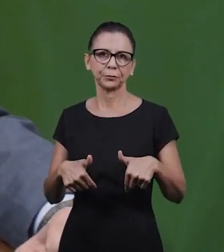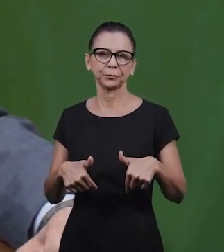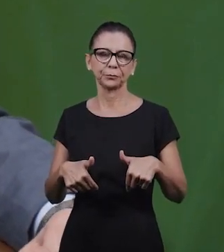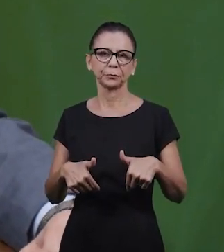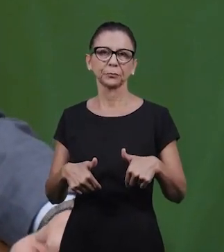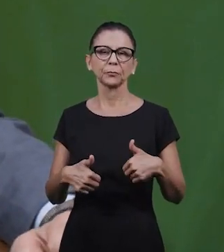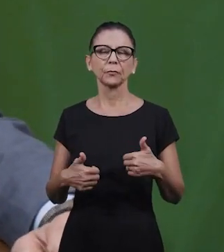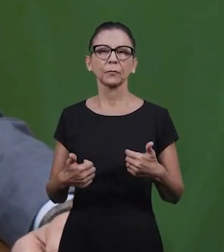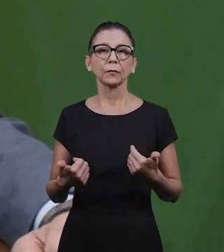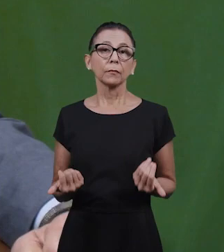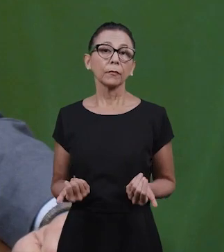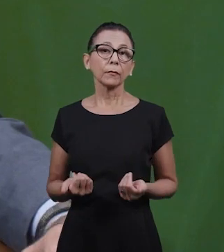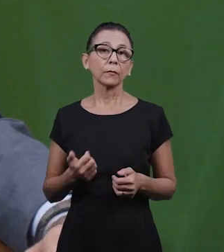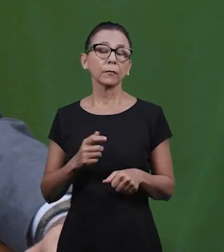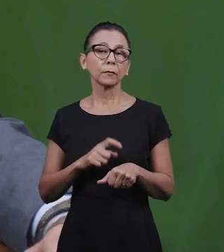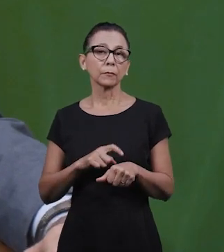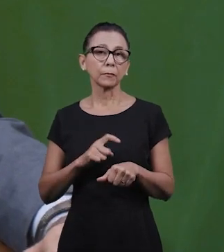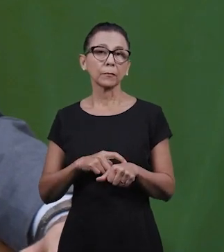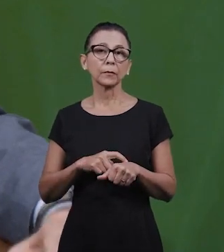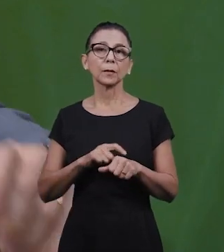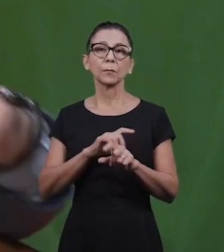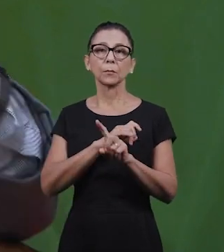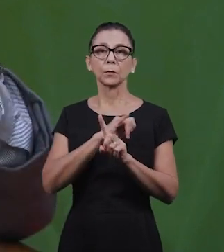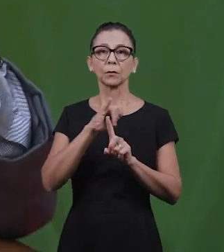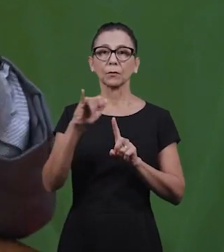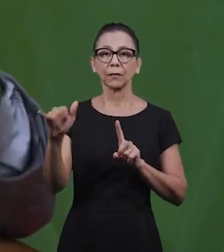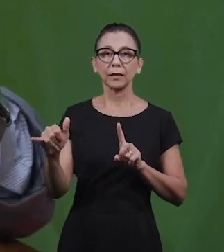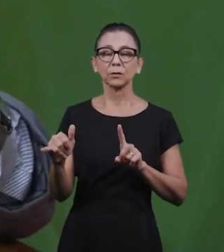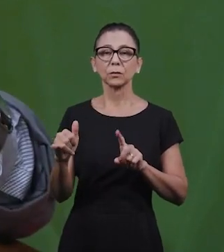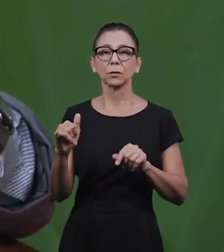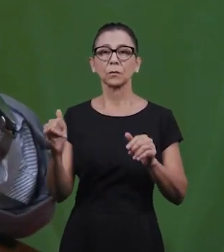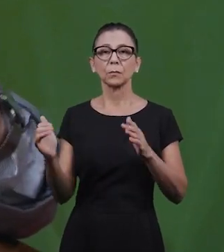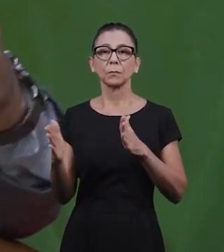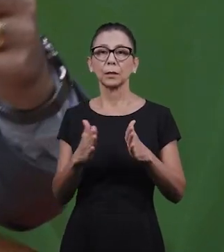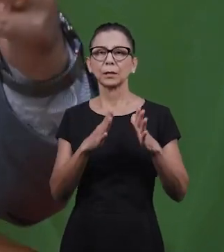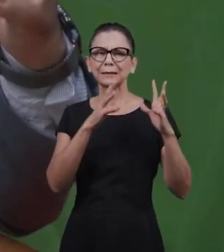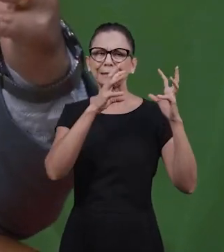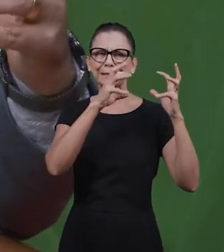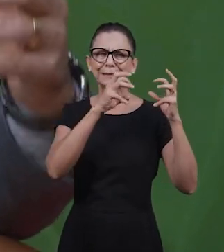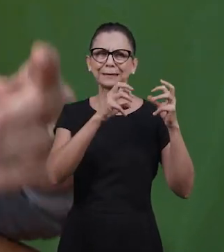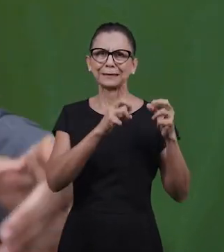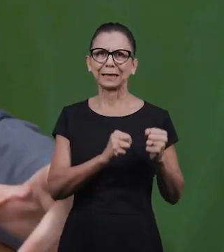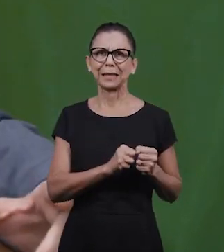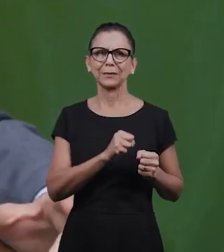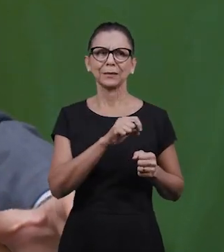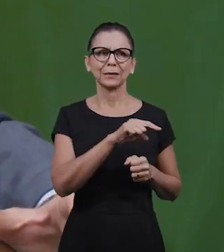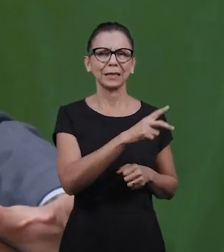vit prophétiquement et qu'il comprend, c'est le monde de ténèbres, tel qu'est l'Égypte,